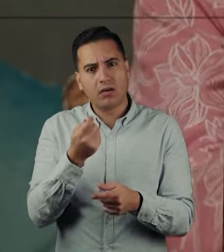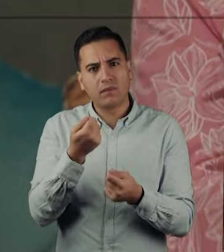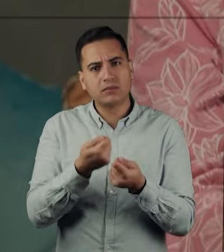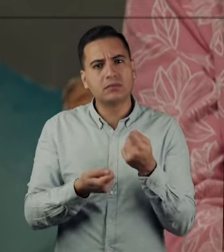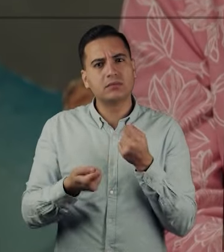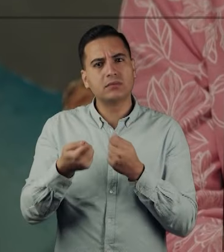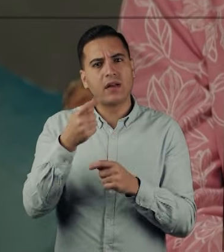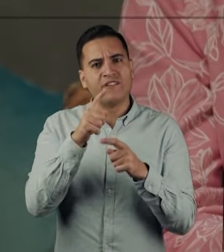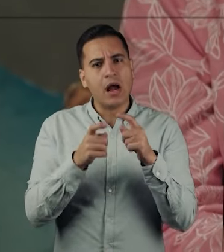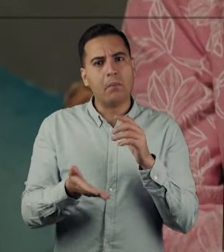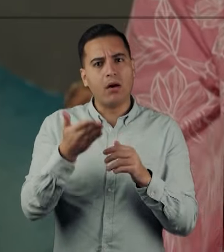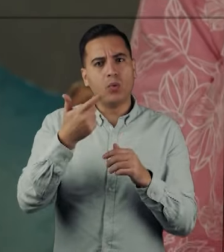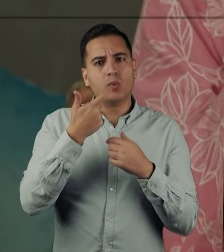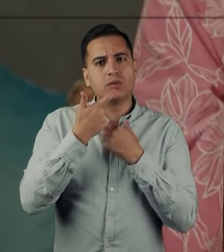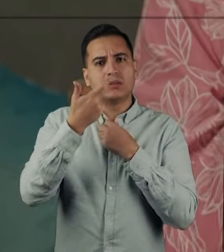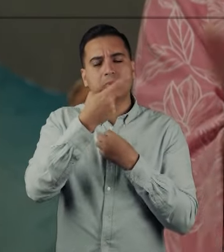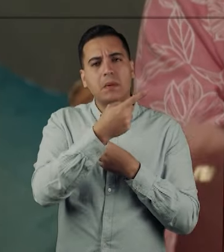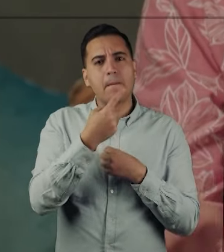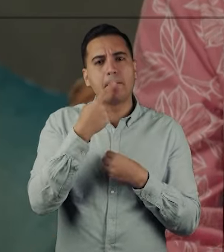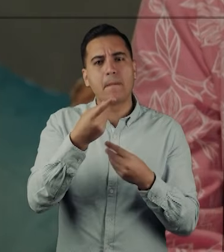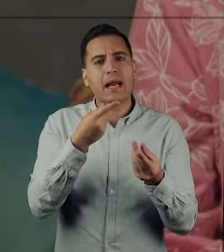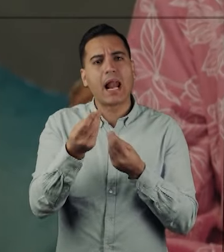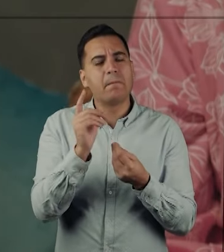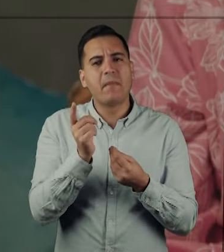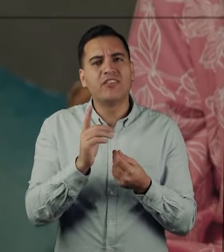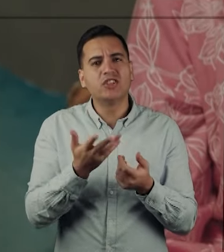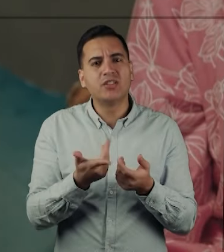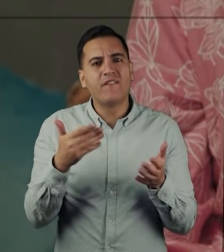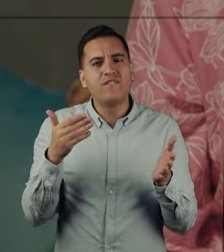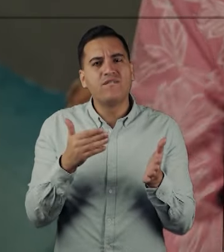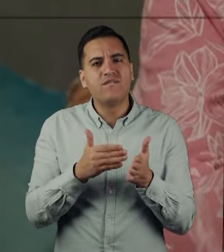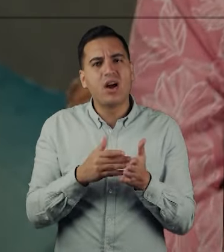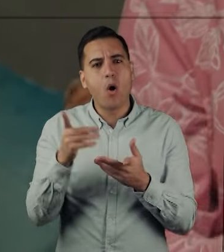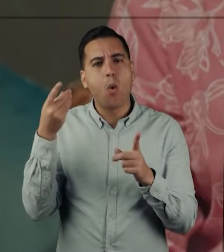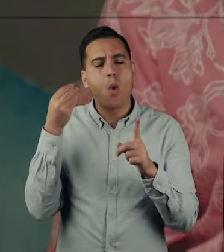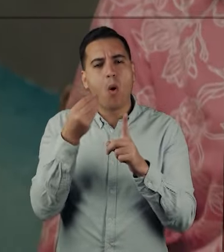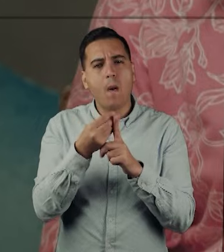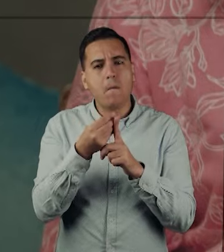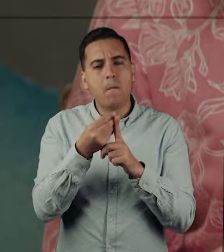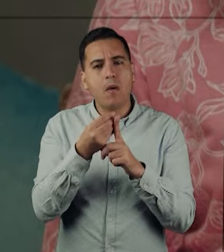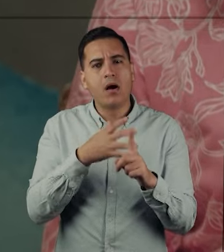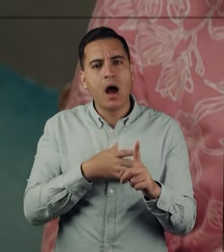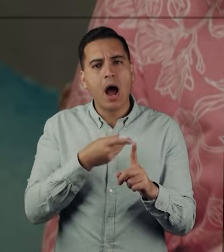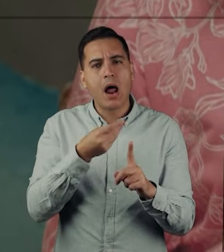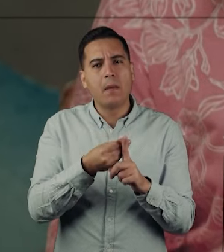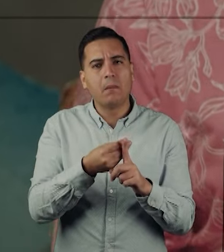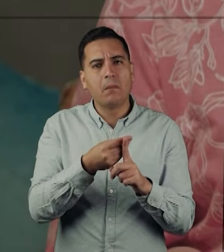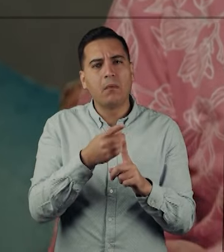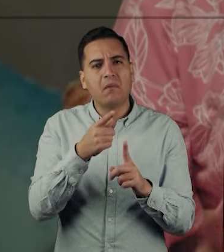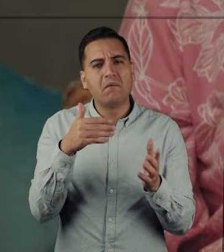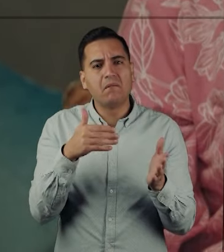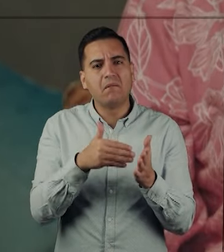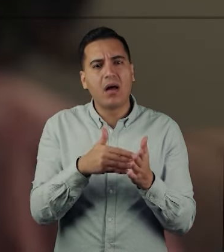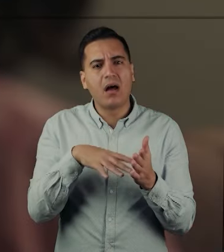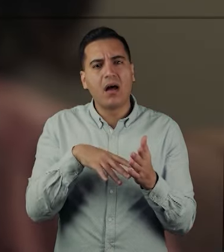بتاخد النصيب الاكبر والراجل ما فتحش بقه بكلمه وساكت، دي اخرة ثقته فيك يا عبد البديع؟